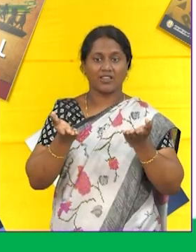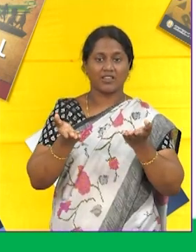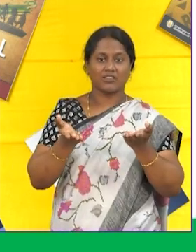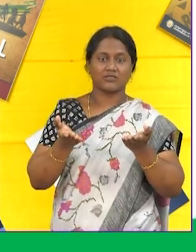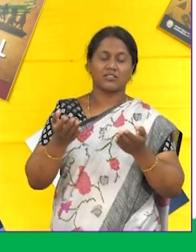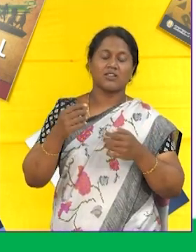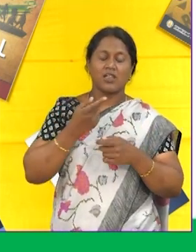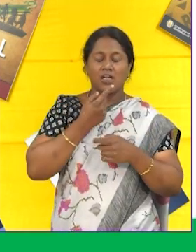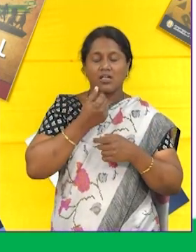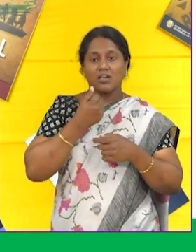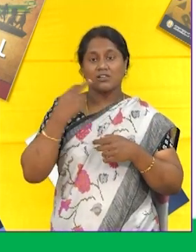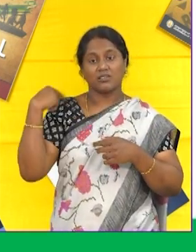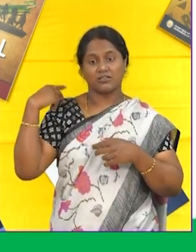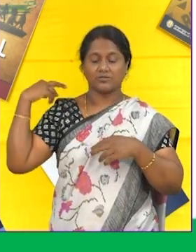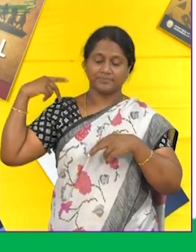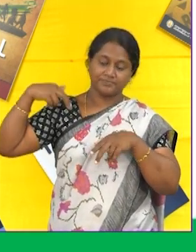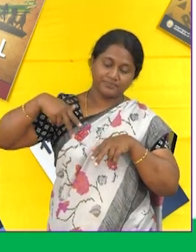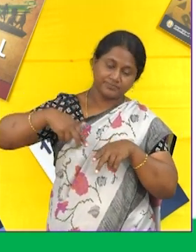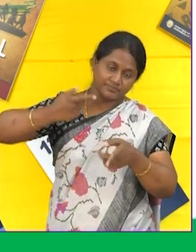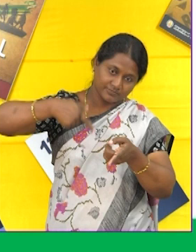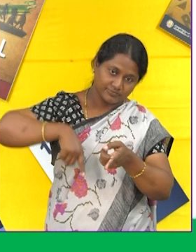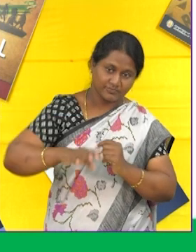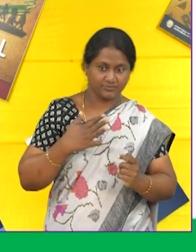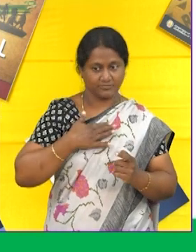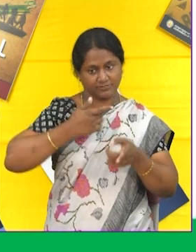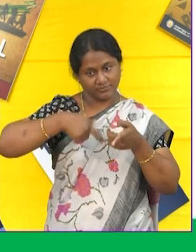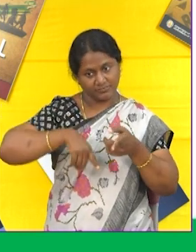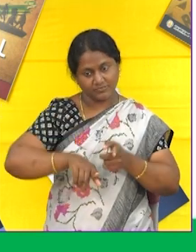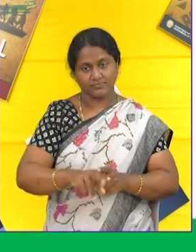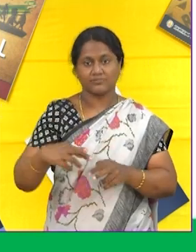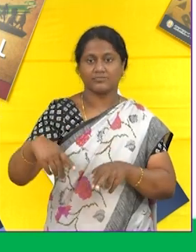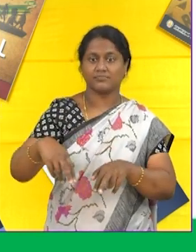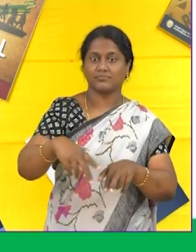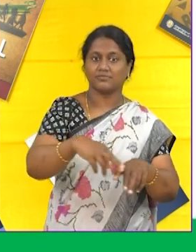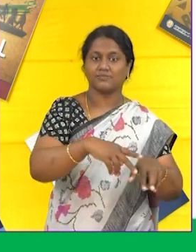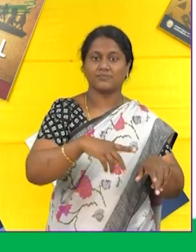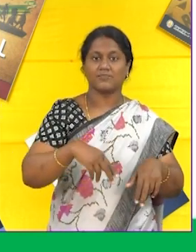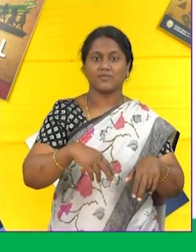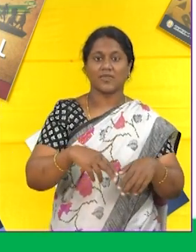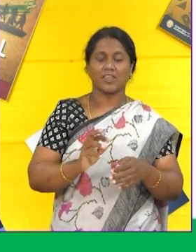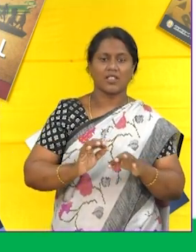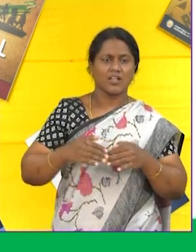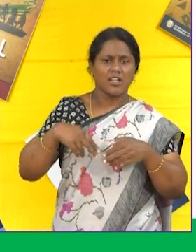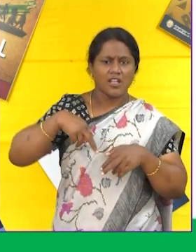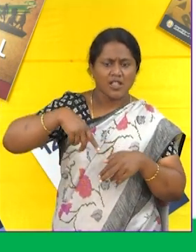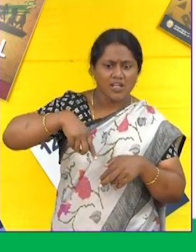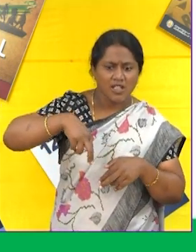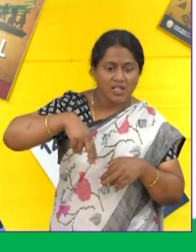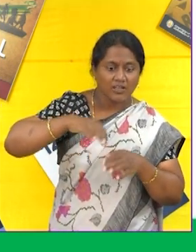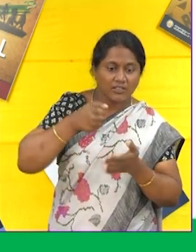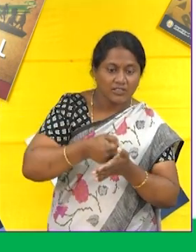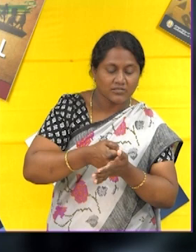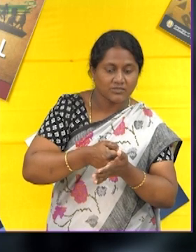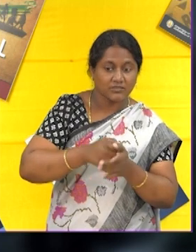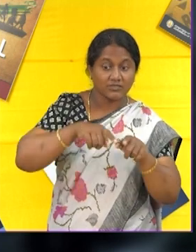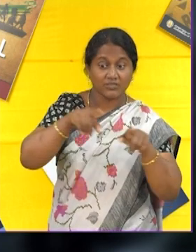staircase. அவன் எந்திரிச்சு என்னுடைய பேக் ஸ்டேர் கேஸ்க்கு என் கூட அப்படியே வந்தான். த ஸ்டெப்ஸ் ஹேட் சீஸ்ட் மீன்ஸ் ஸ்டாப்டுன்னு